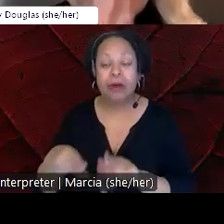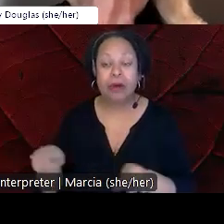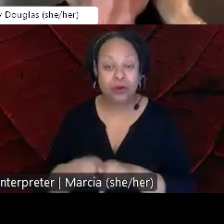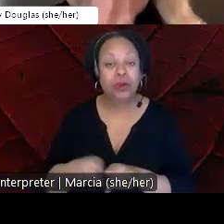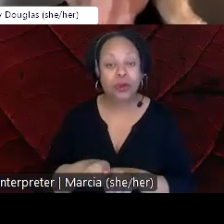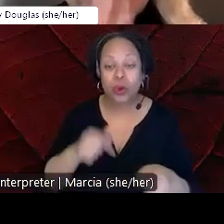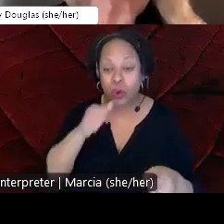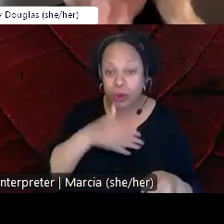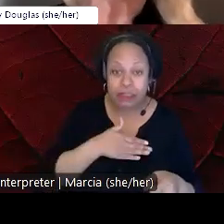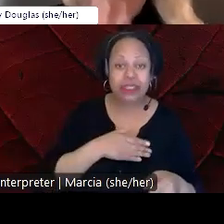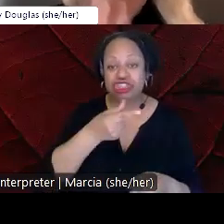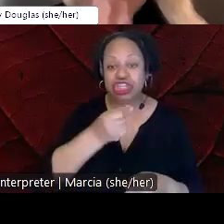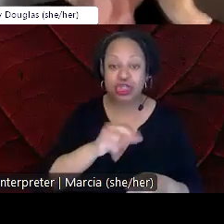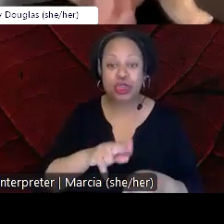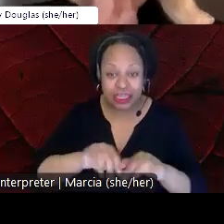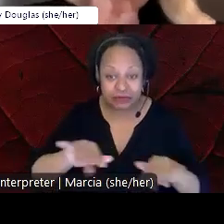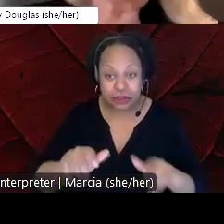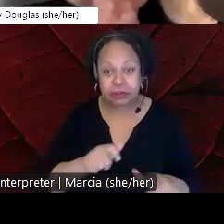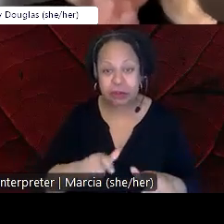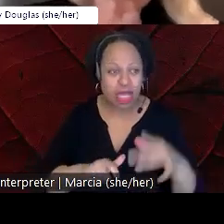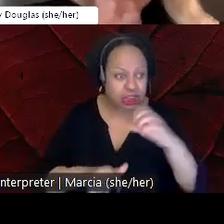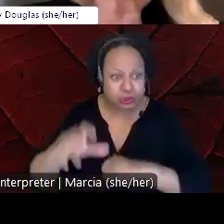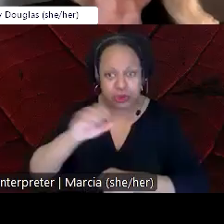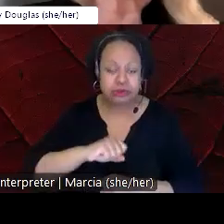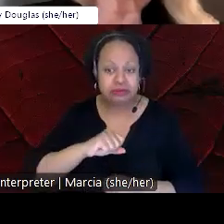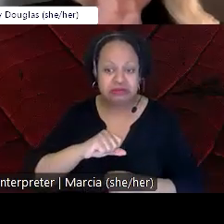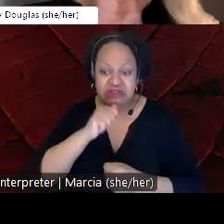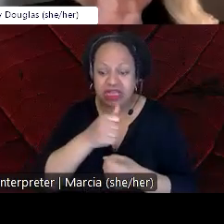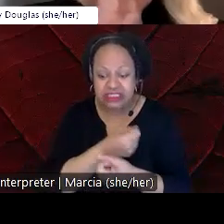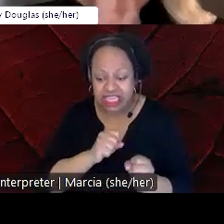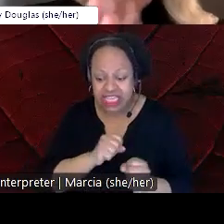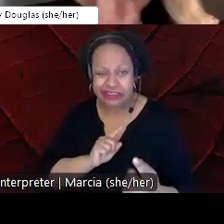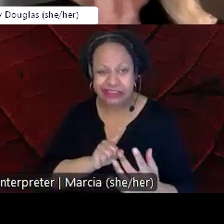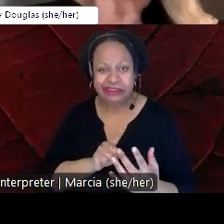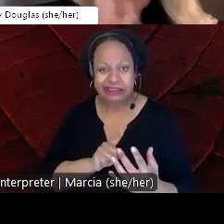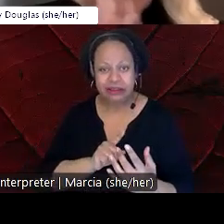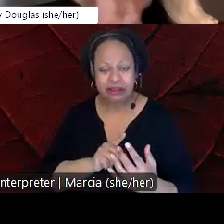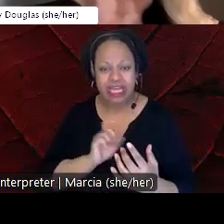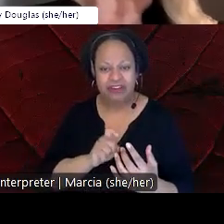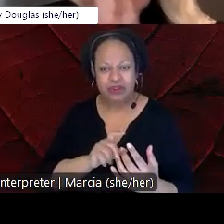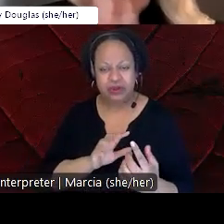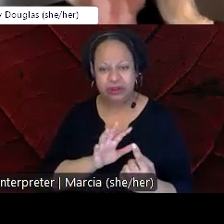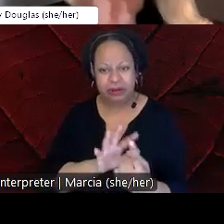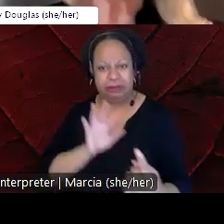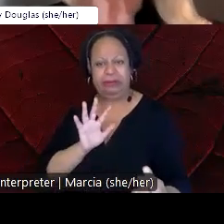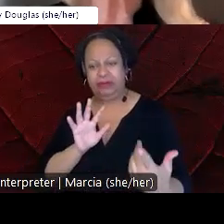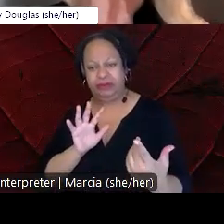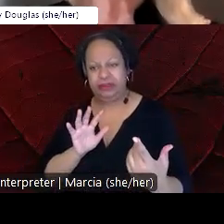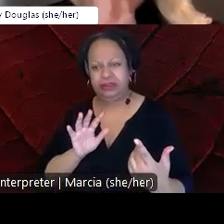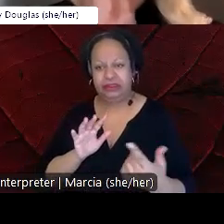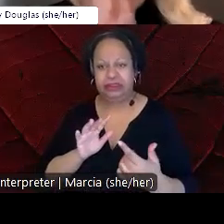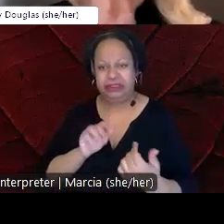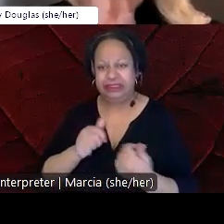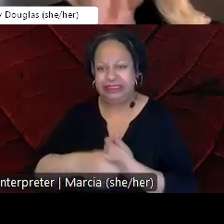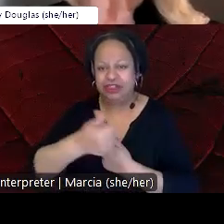question de stéréotypes, aussi, mais aussi il y a la question des femmes et